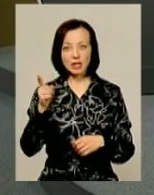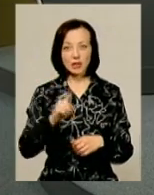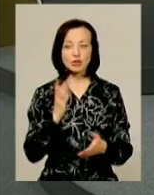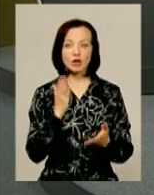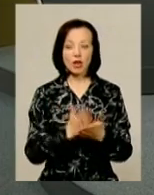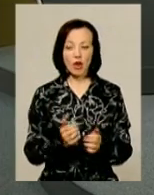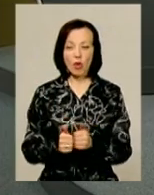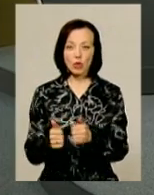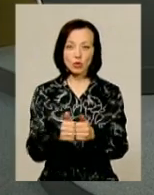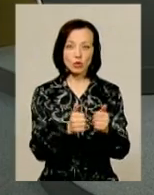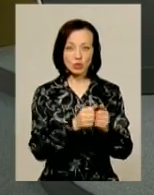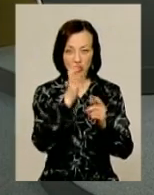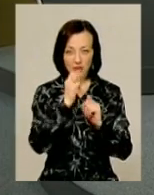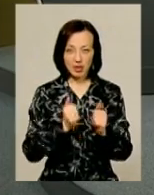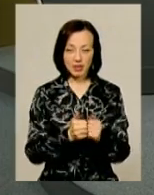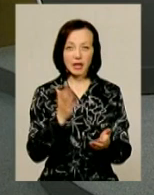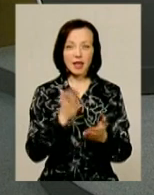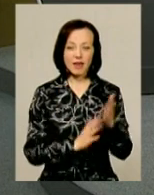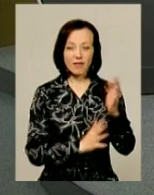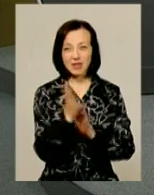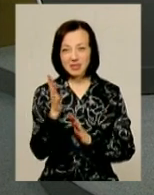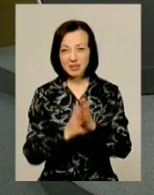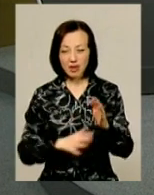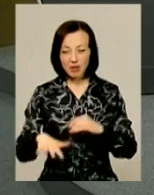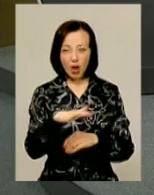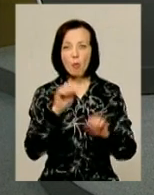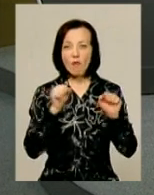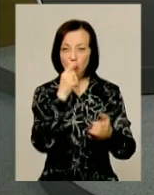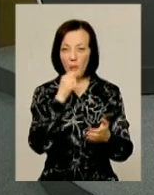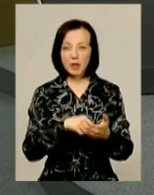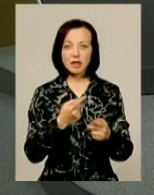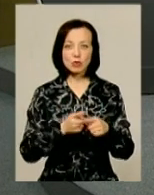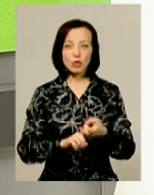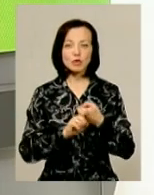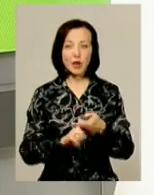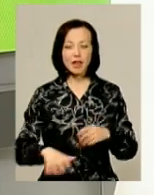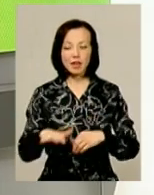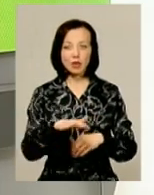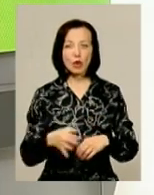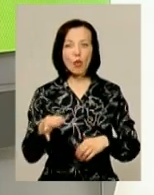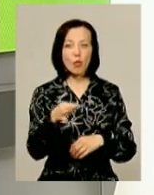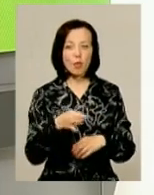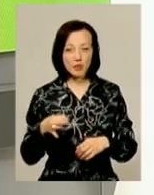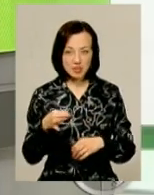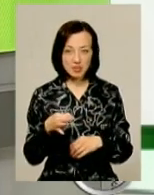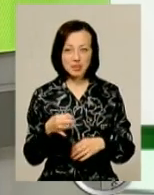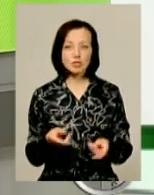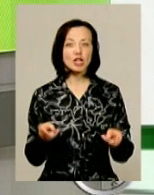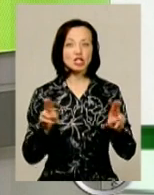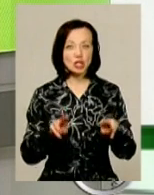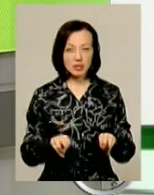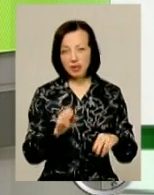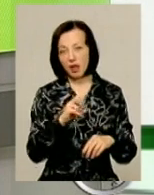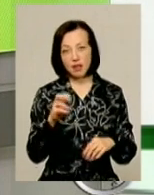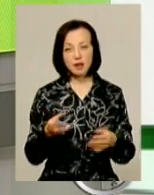в оточуючих всіх країнах, що він є в дикій фауні, тому ймовірність попадання цього збудника на територію області, вона залишається.